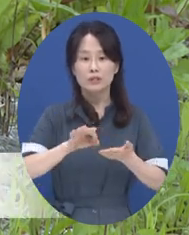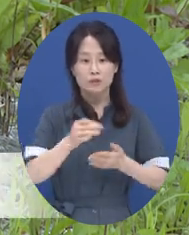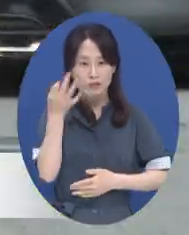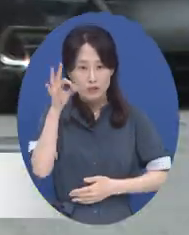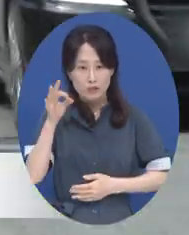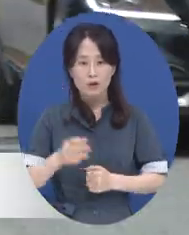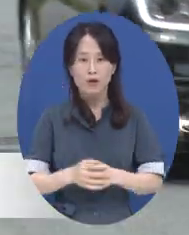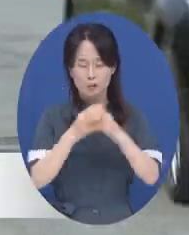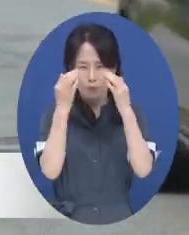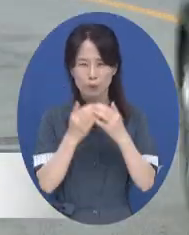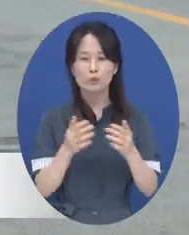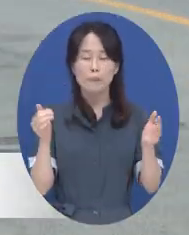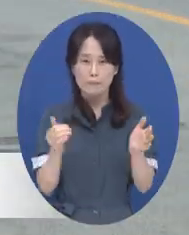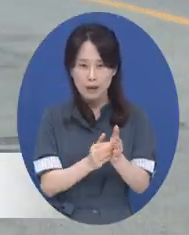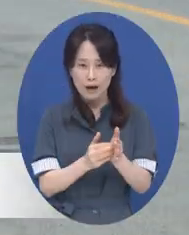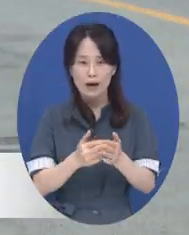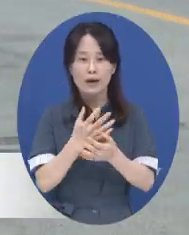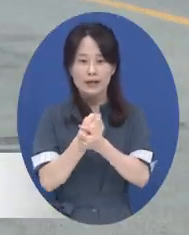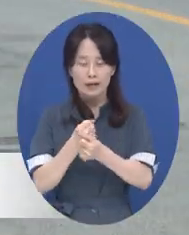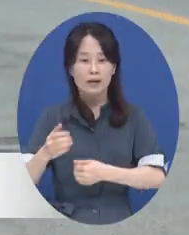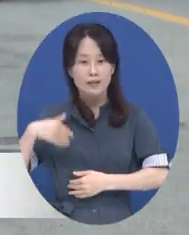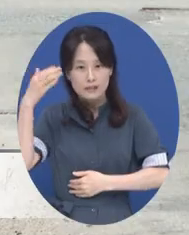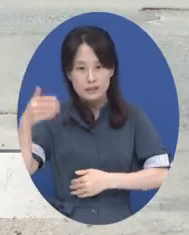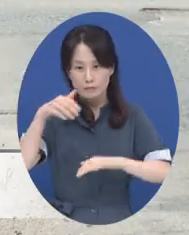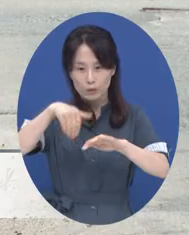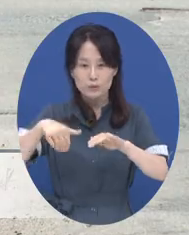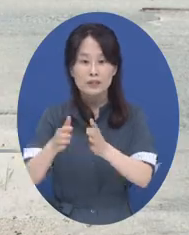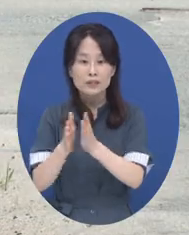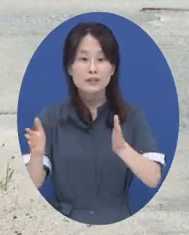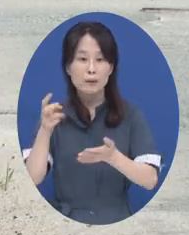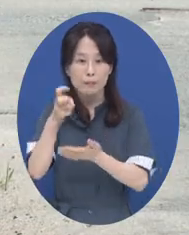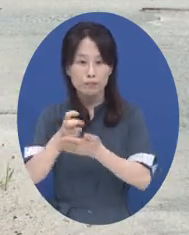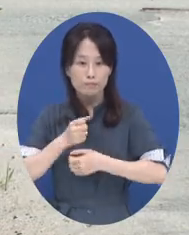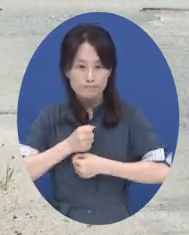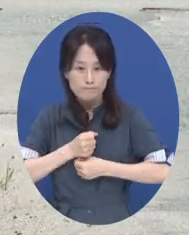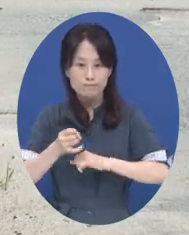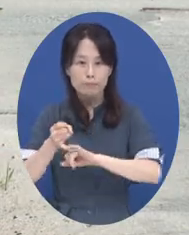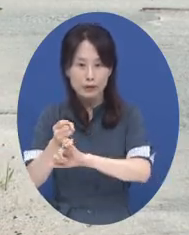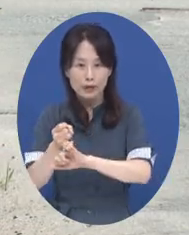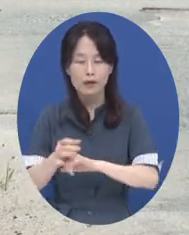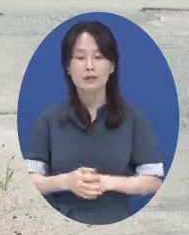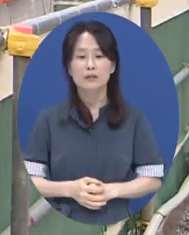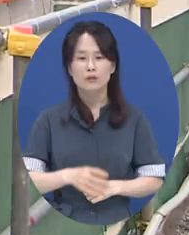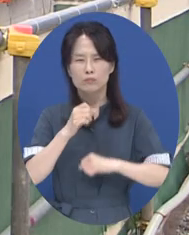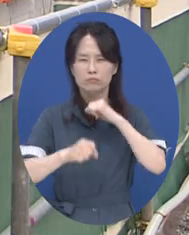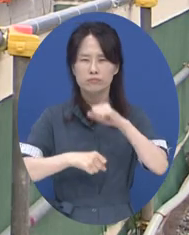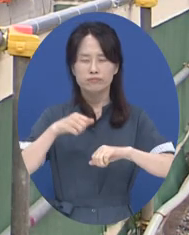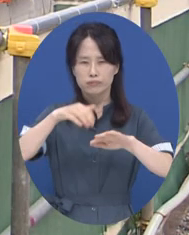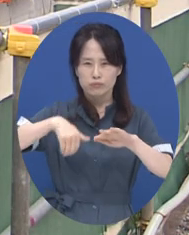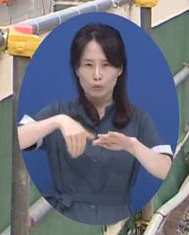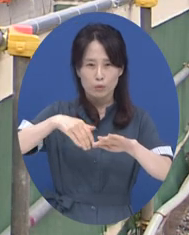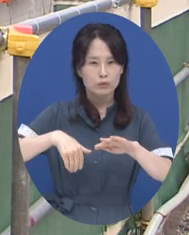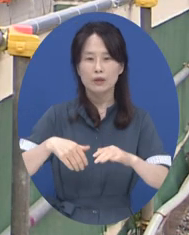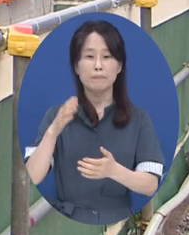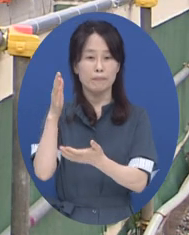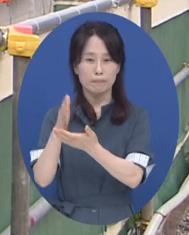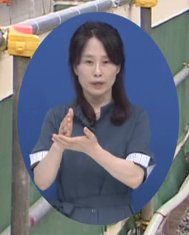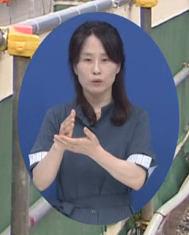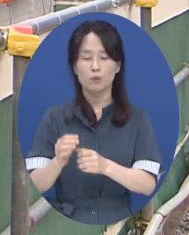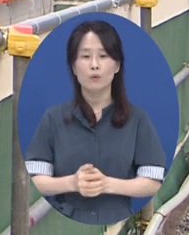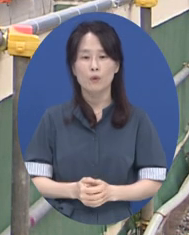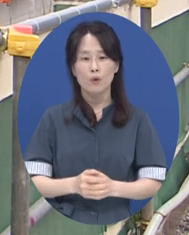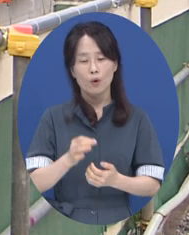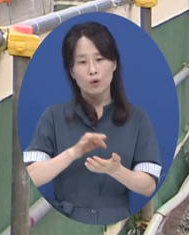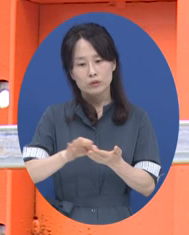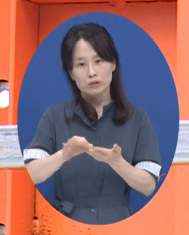모두 마쳐 사용권을 확보한 뒤에 착공에 들어가도록 의무화할 방침이고, 무분별한 신규 공사 발주를